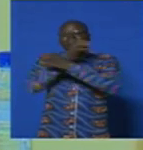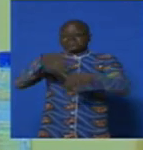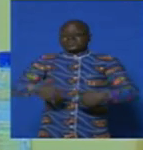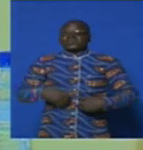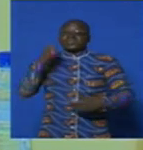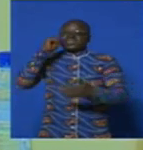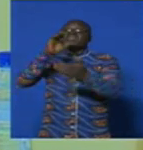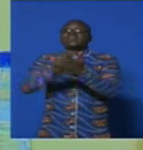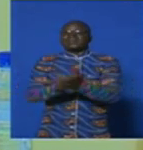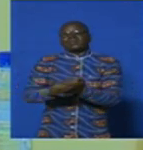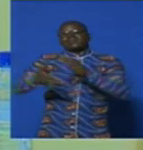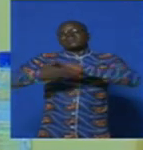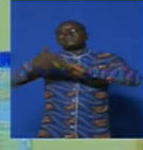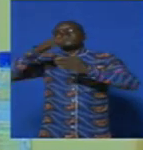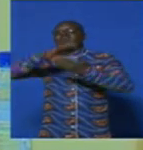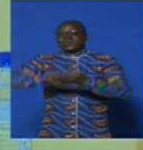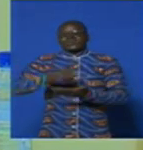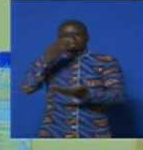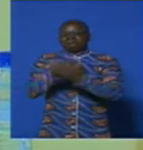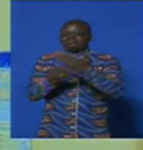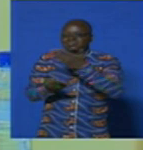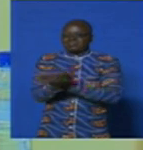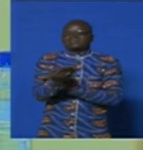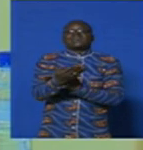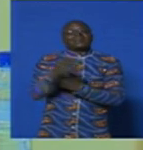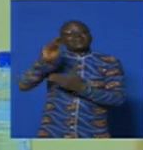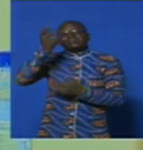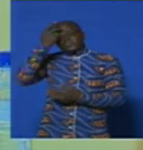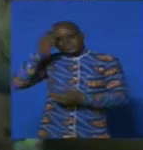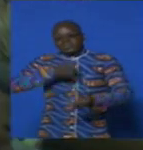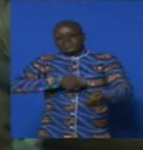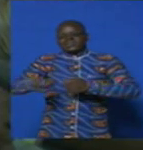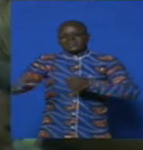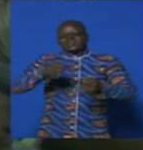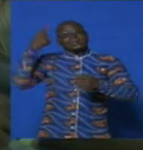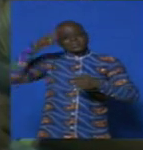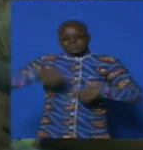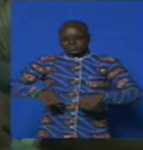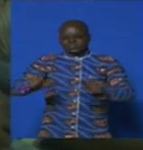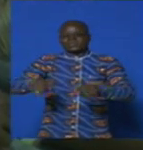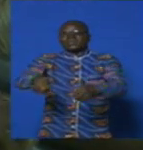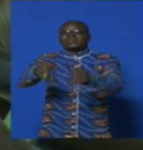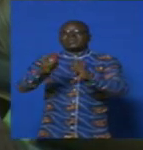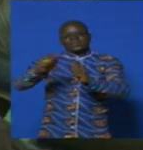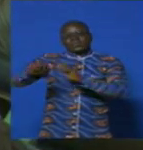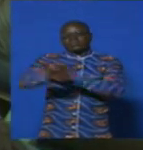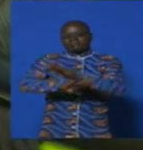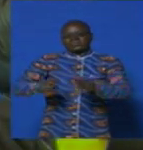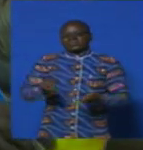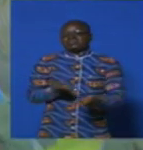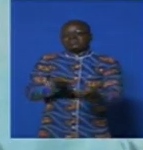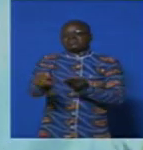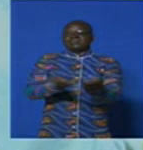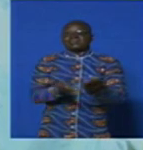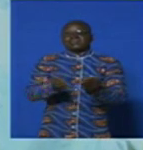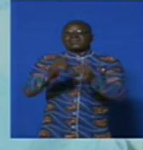le retour à grande enjambée de la corruption, la politisation de l'administration et la persistance des difficultés d'accès aux services de base. La séparation